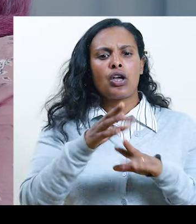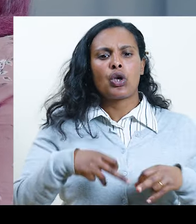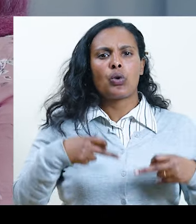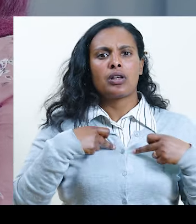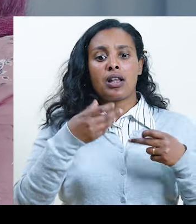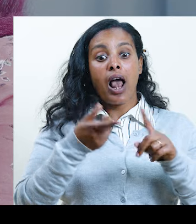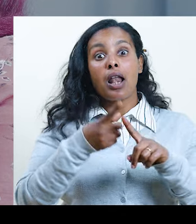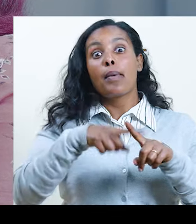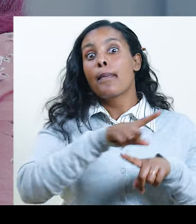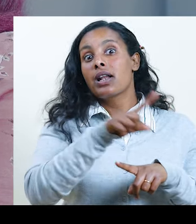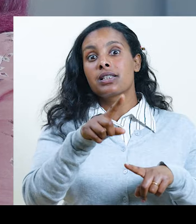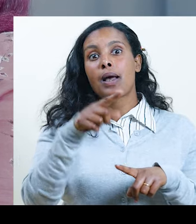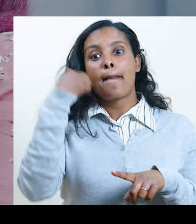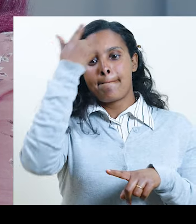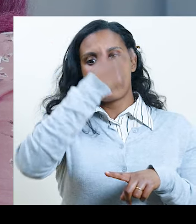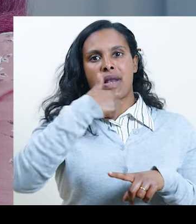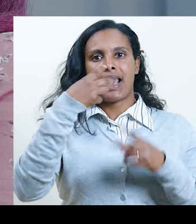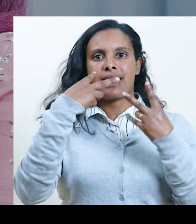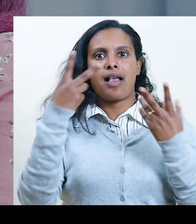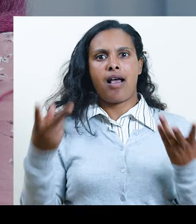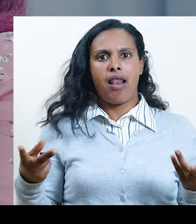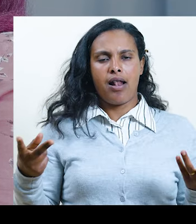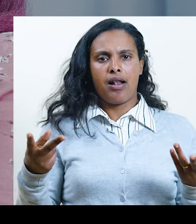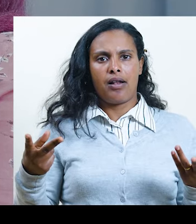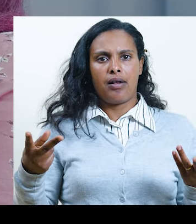ውስጥ ለመመለስ ደግሞ መልክ ይታያል